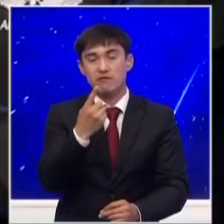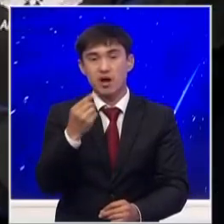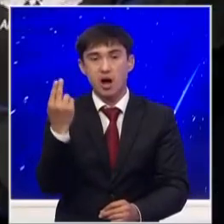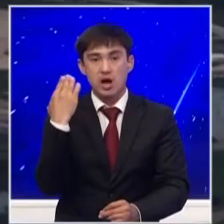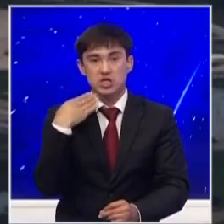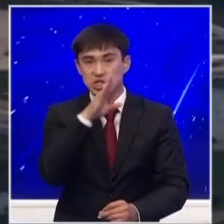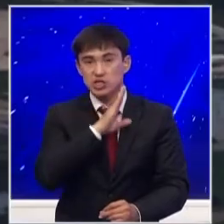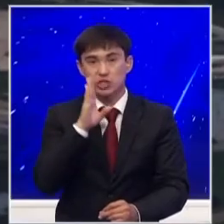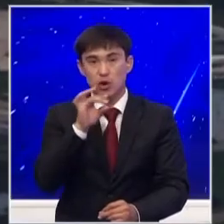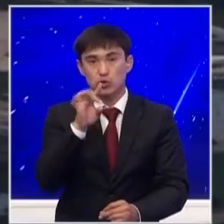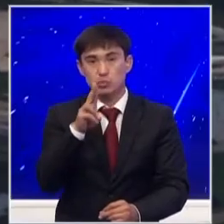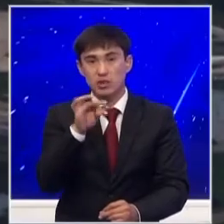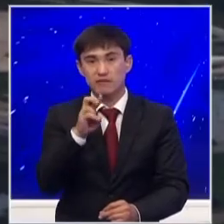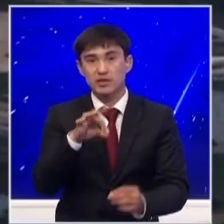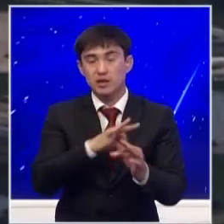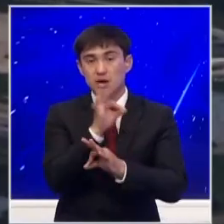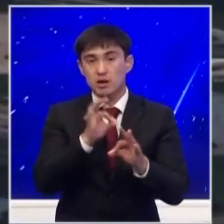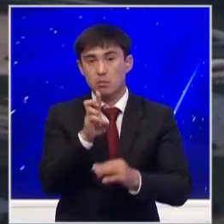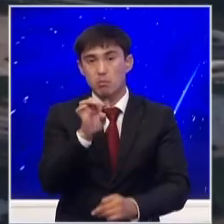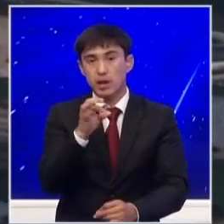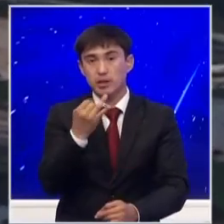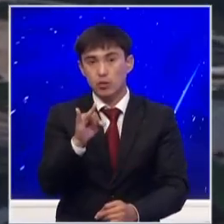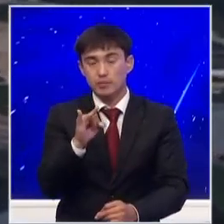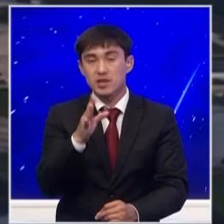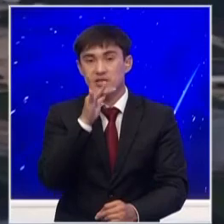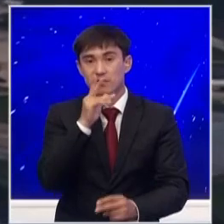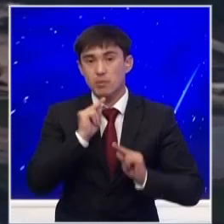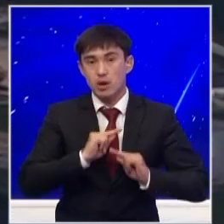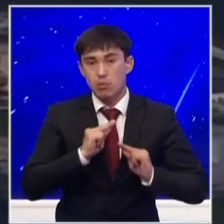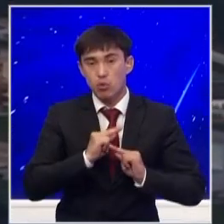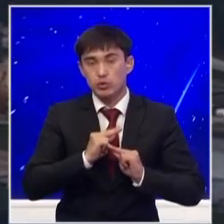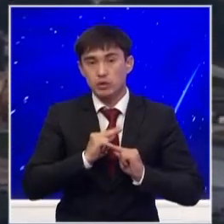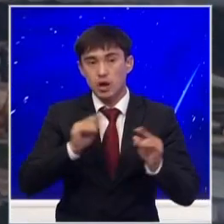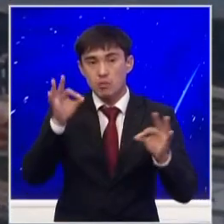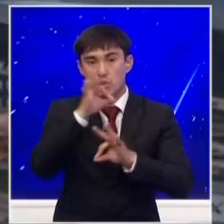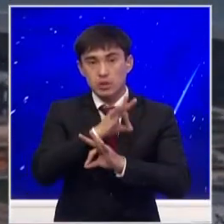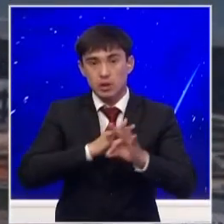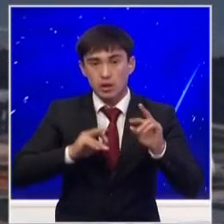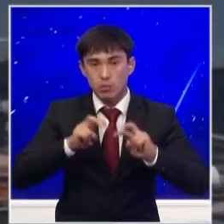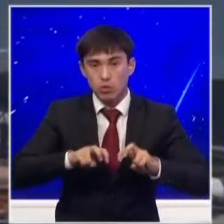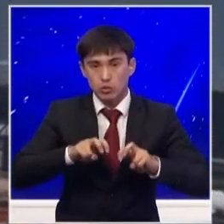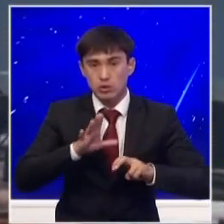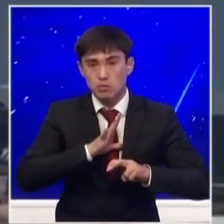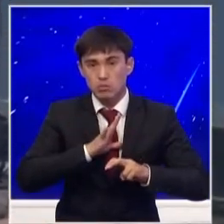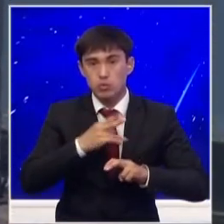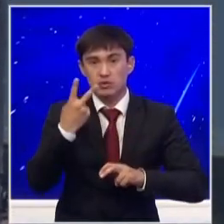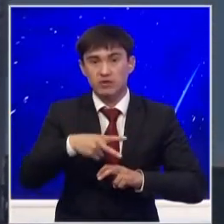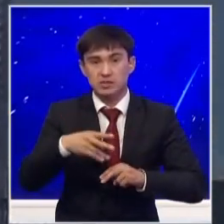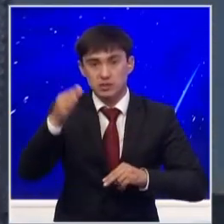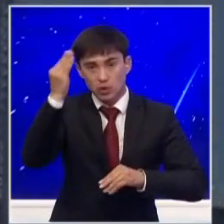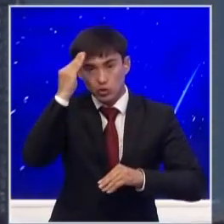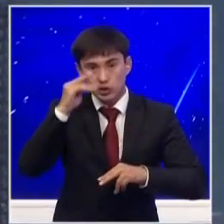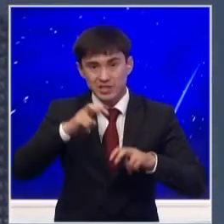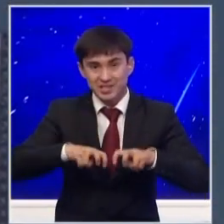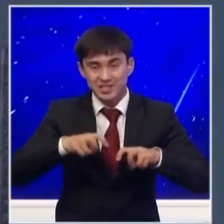арабская женщина-космонавт Райана Барнауи. За время работы на орбитальной лаборатории экипаж проведет более 20